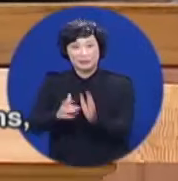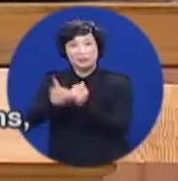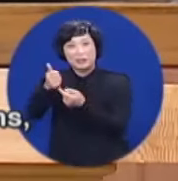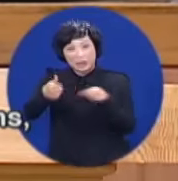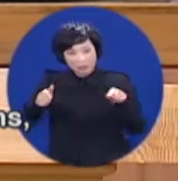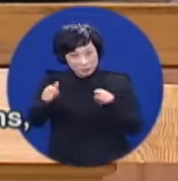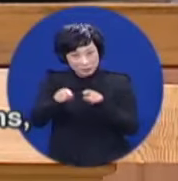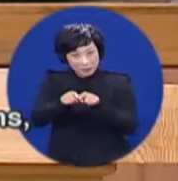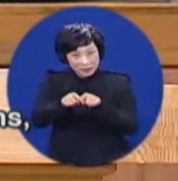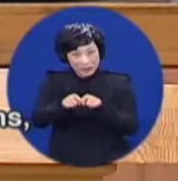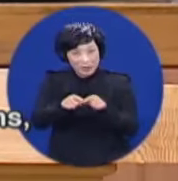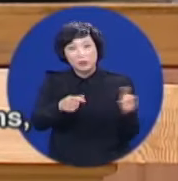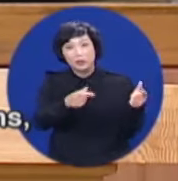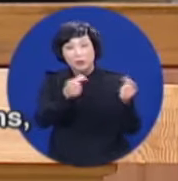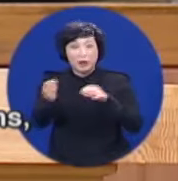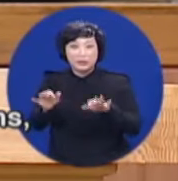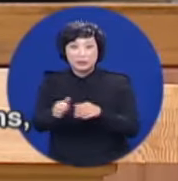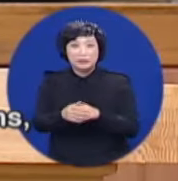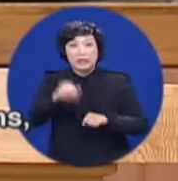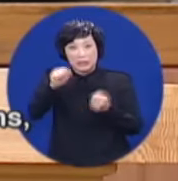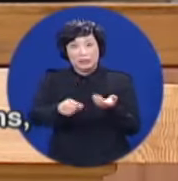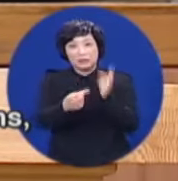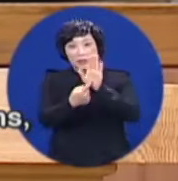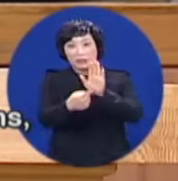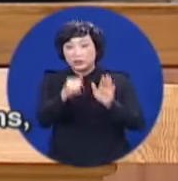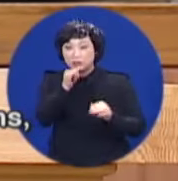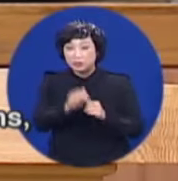예수님과 똑같이 죽은 자를 살리고